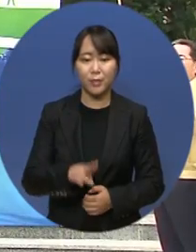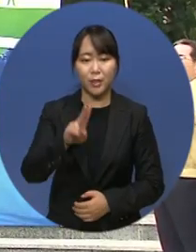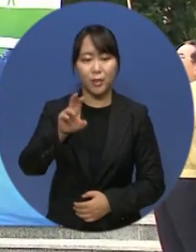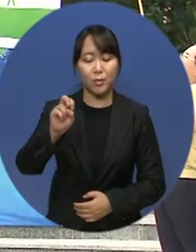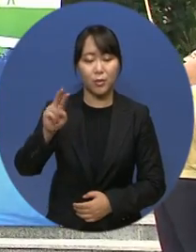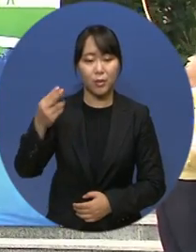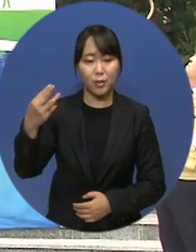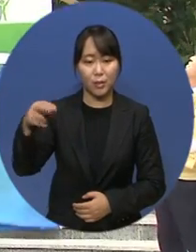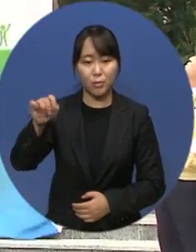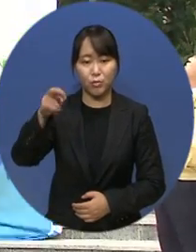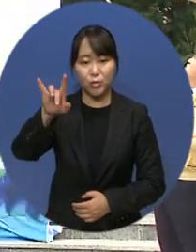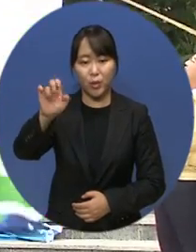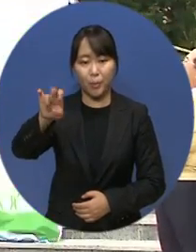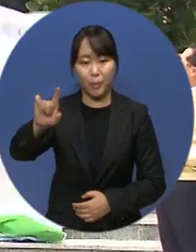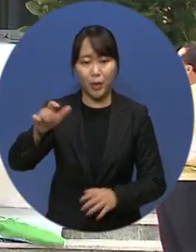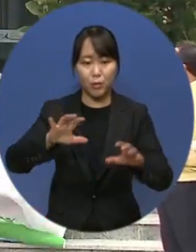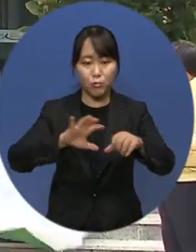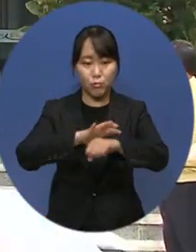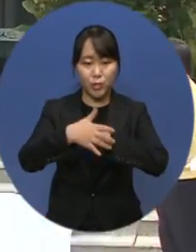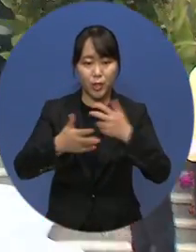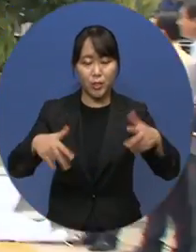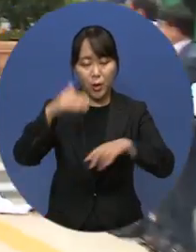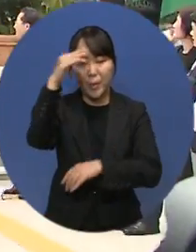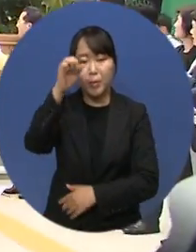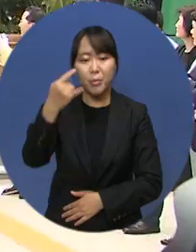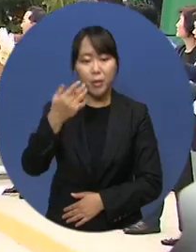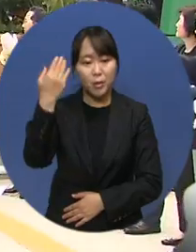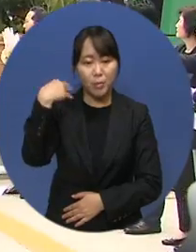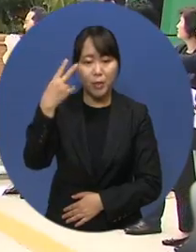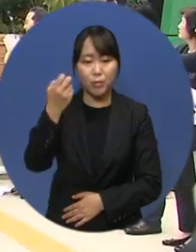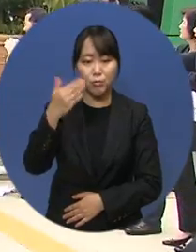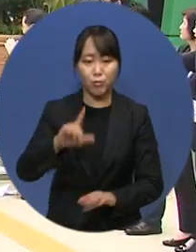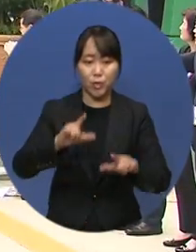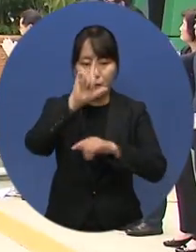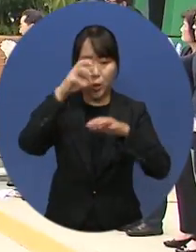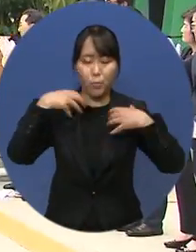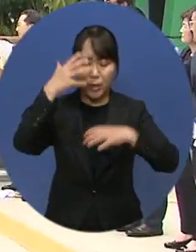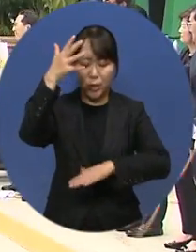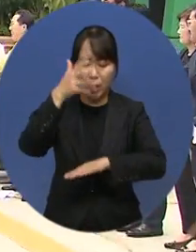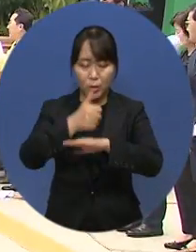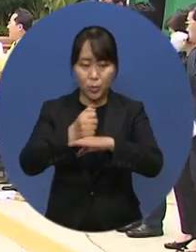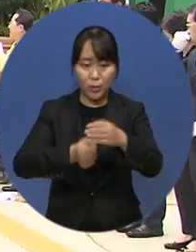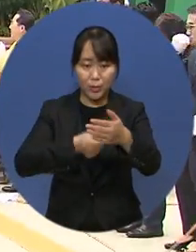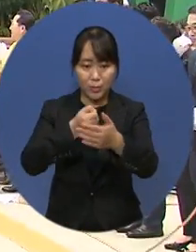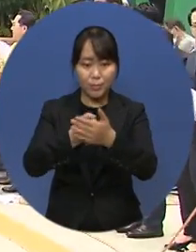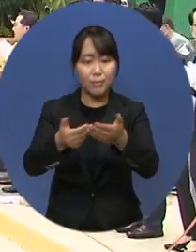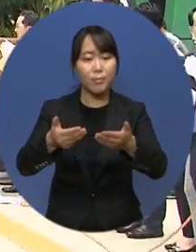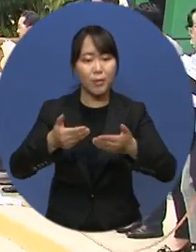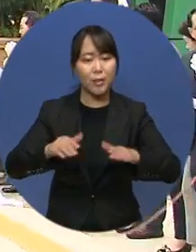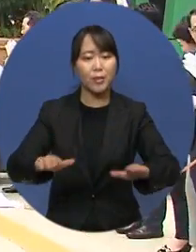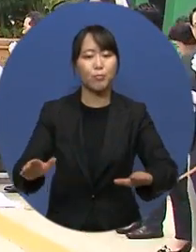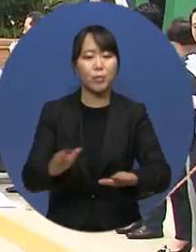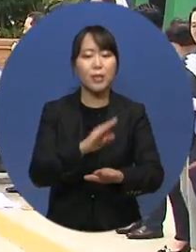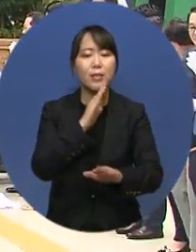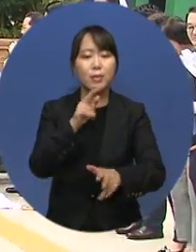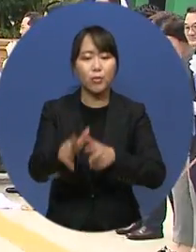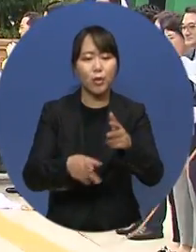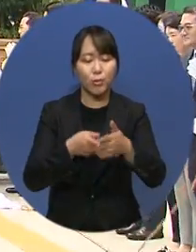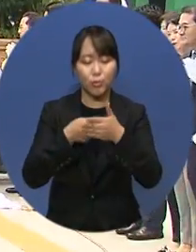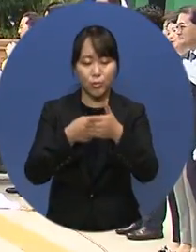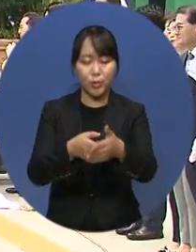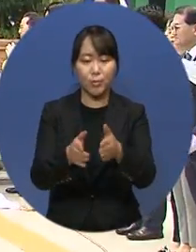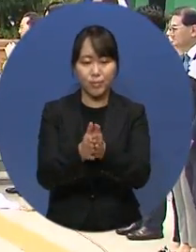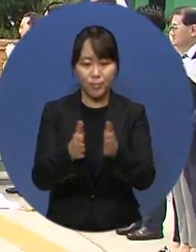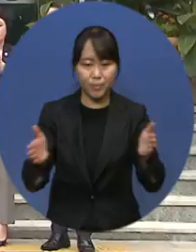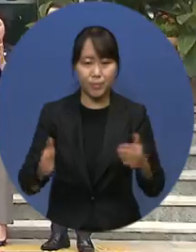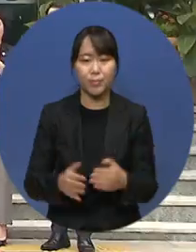2023 순천만 국제정원 박람회가 지난달 29일 정부의 최종 승인을 받아 본격적인 사업 추진에